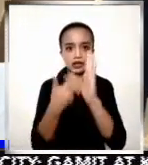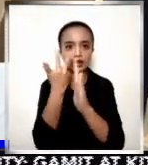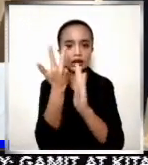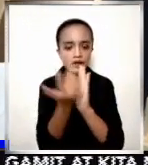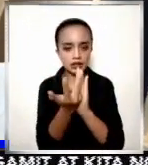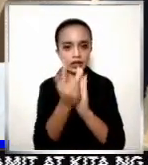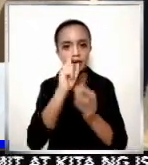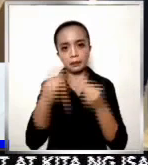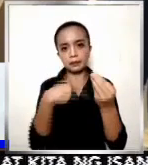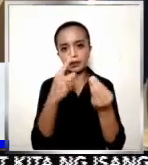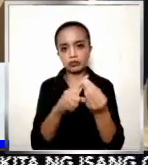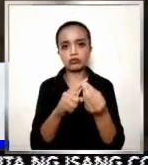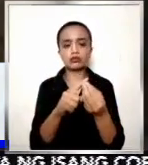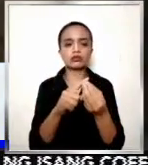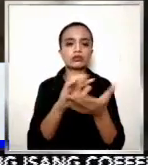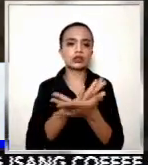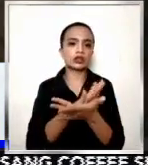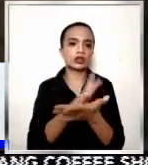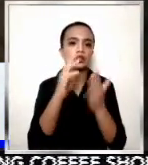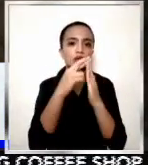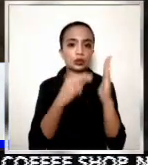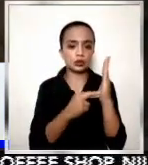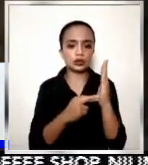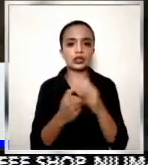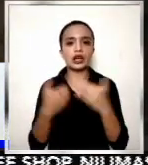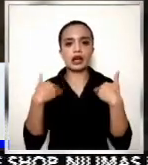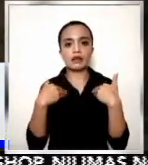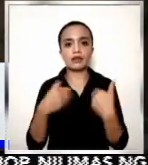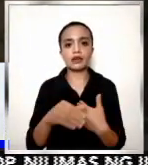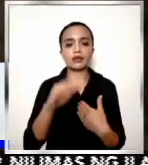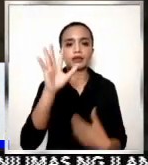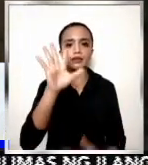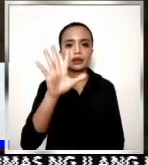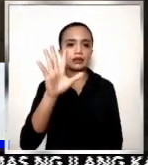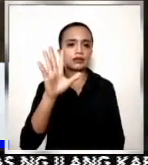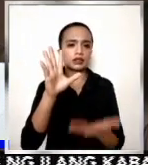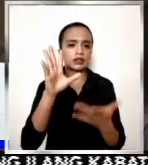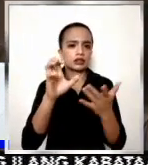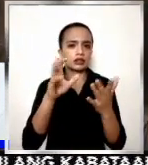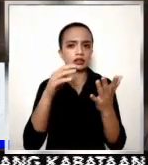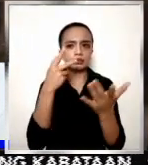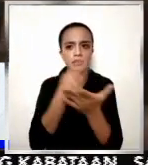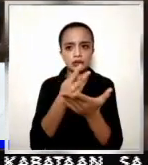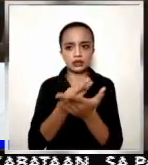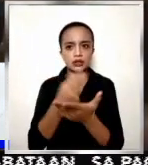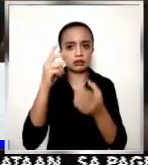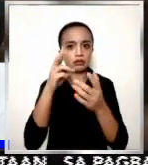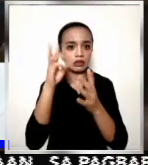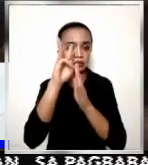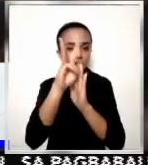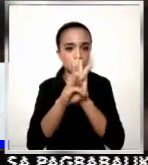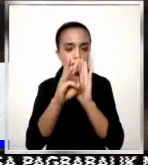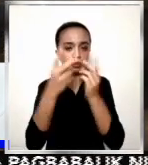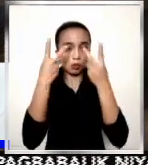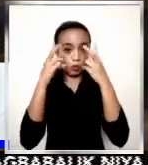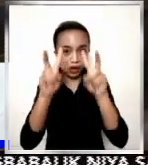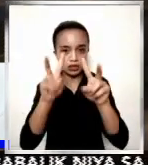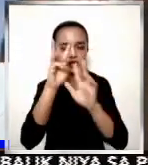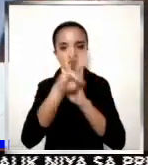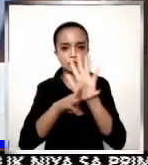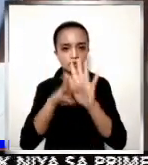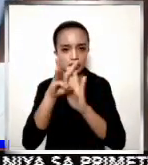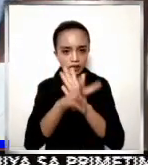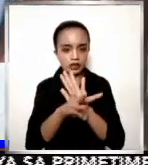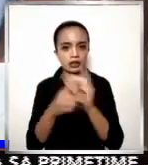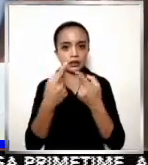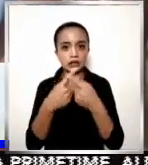may multa ng 500 pesos at kailangan manood ng infomercial ng 5 oras. 7 oras naman kung pangatlong beses nang nahuli